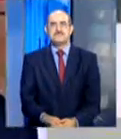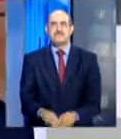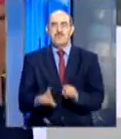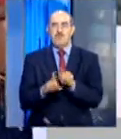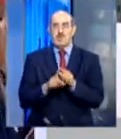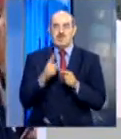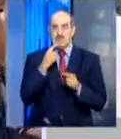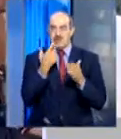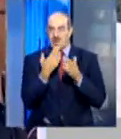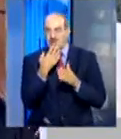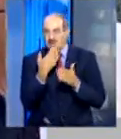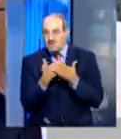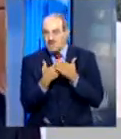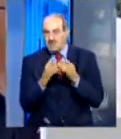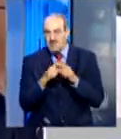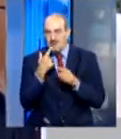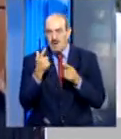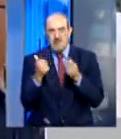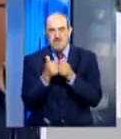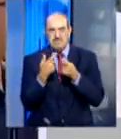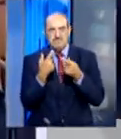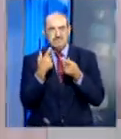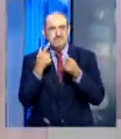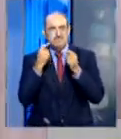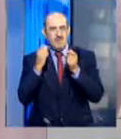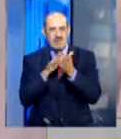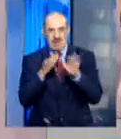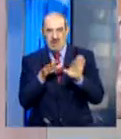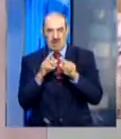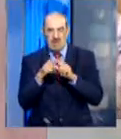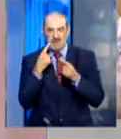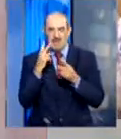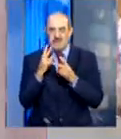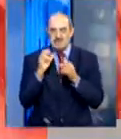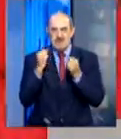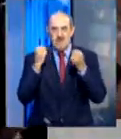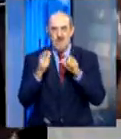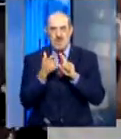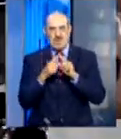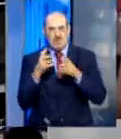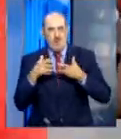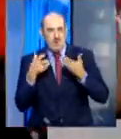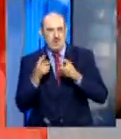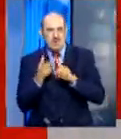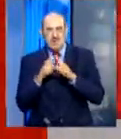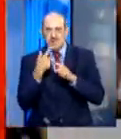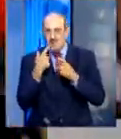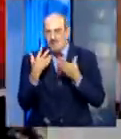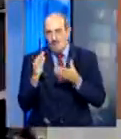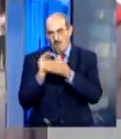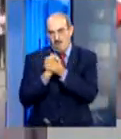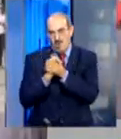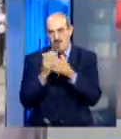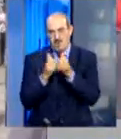وتتزامن هذه المسيرات مع المأساة التي خلفها زلزال المغرب. ليعبر هؤلاء النشطاء عن خالص تضامنهم مع